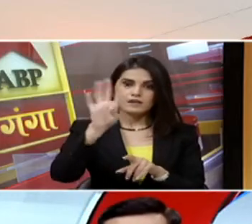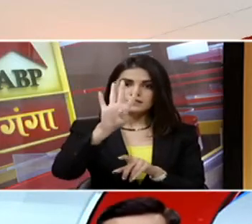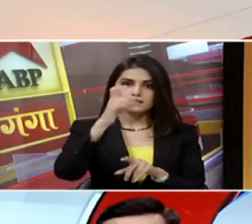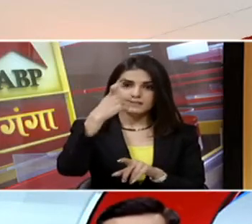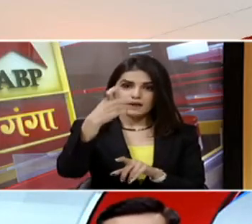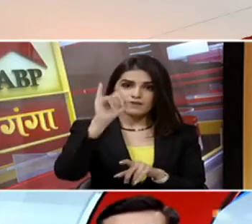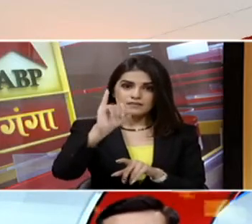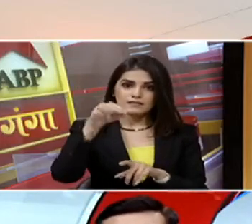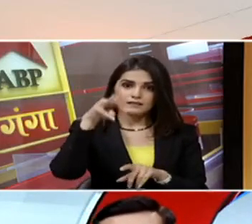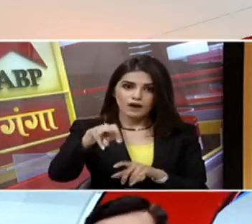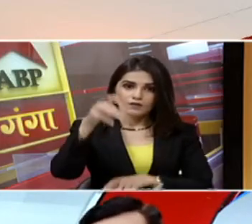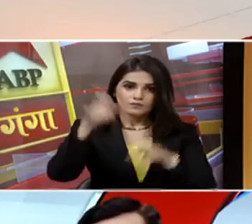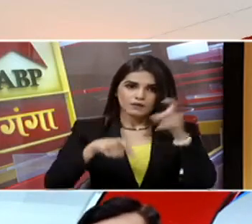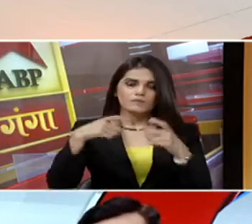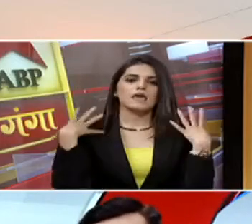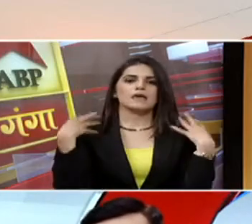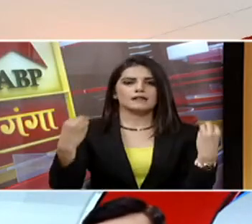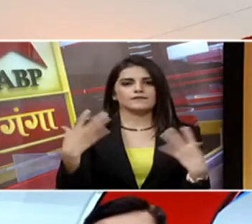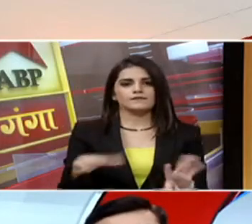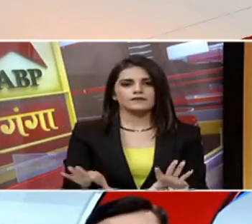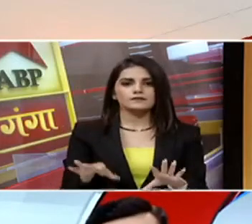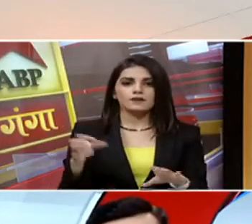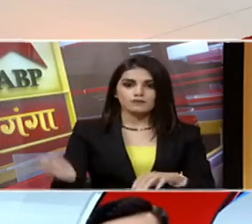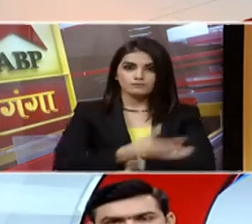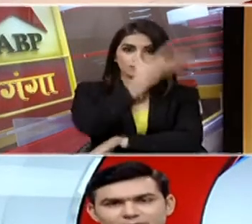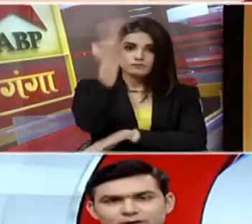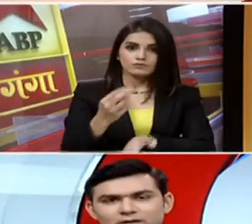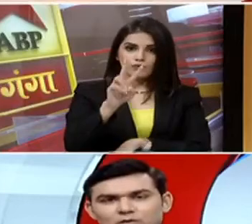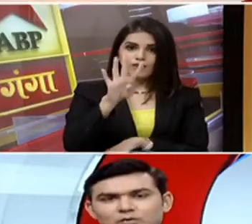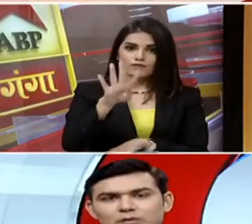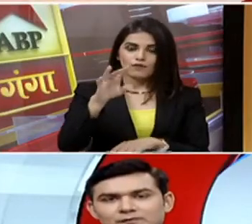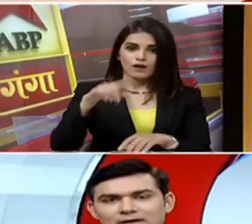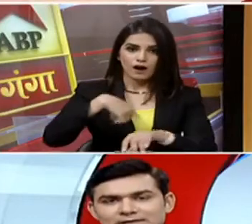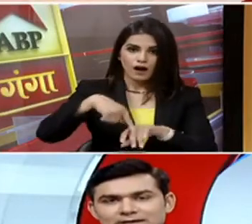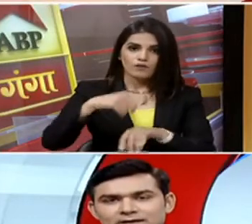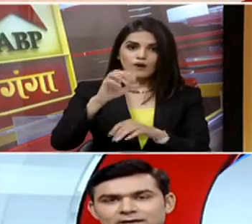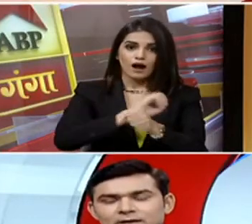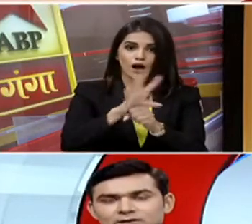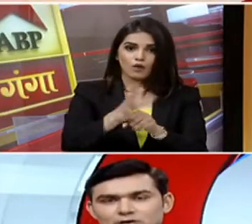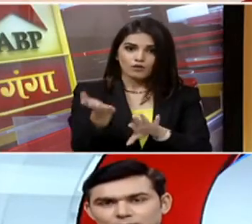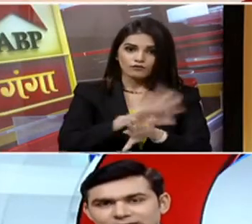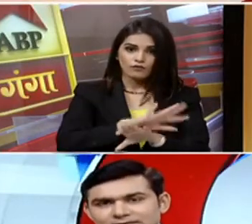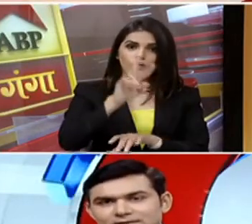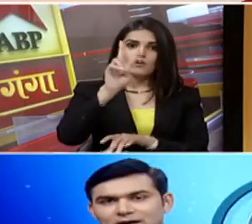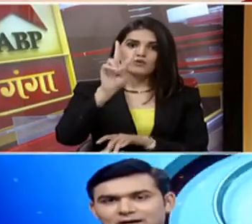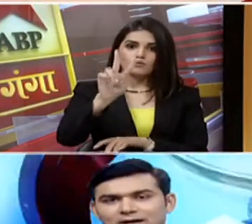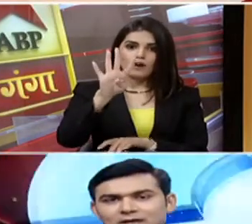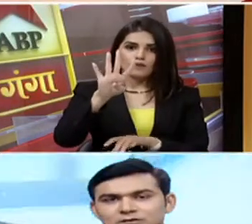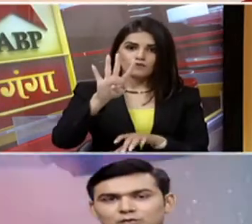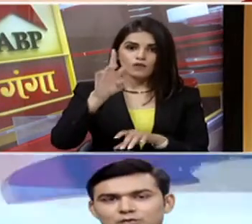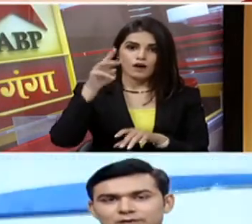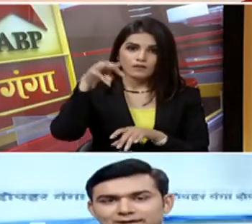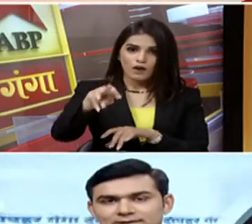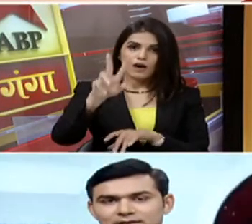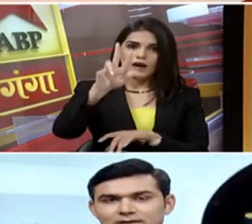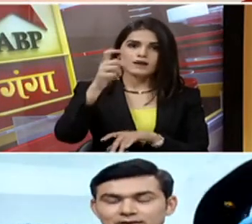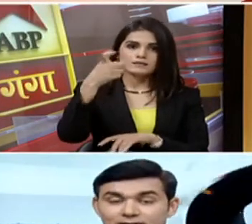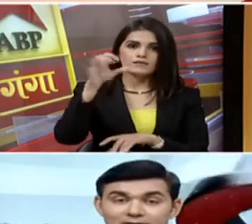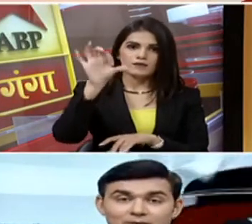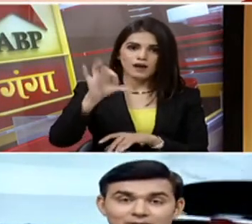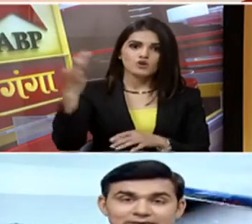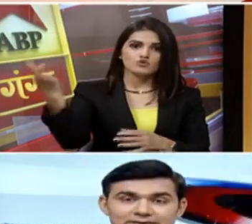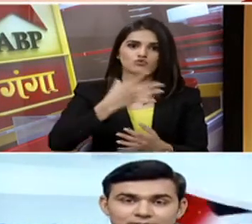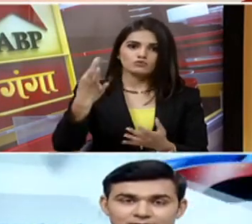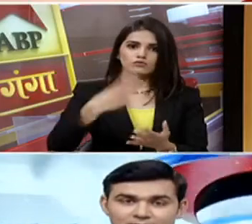76 हजार लोग 24 घंटे में कोना - 24 हजार 879